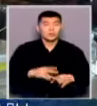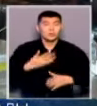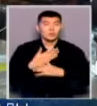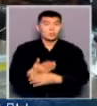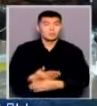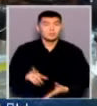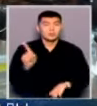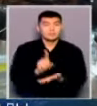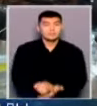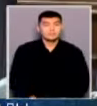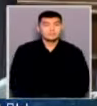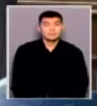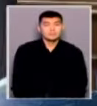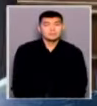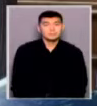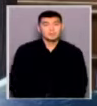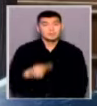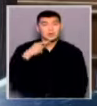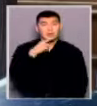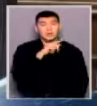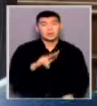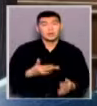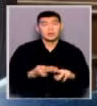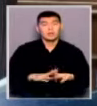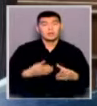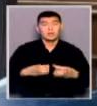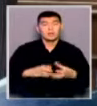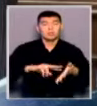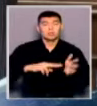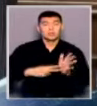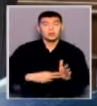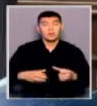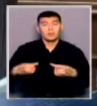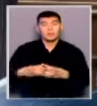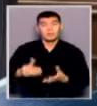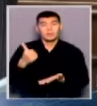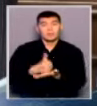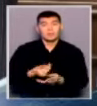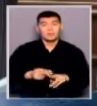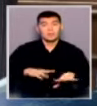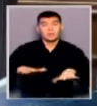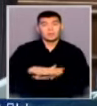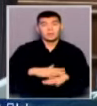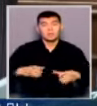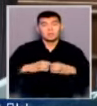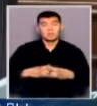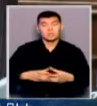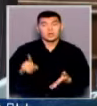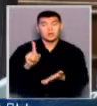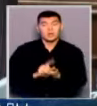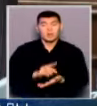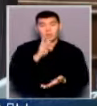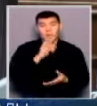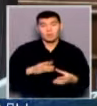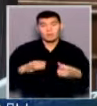жәрдемдесуді міндеттеді. Экономика және бюджеттік жоспарлау басқармасы мемлекеттік қызметкерлердің